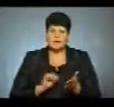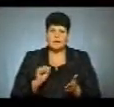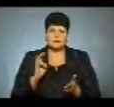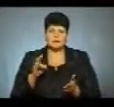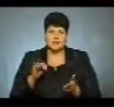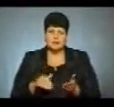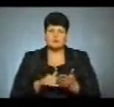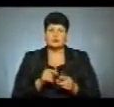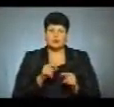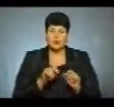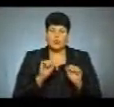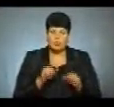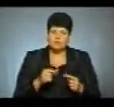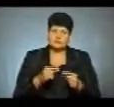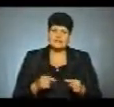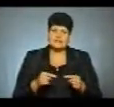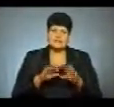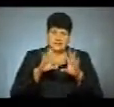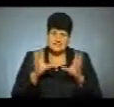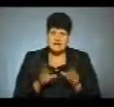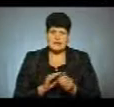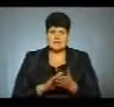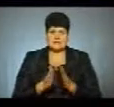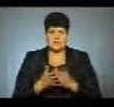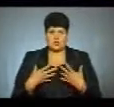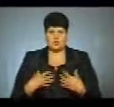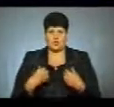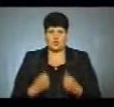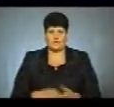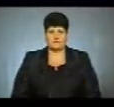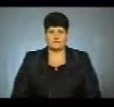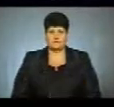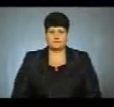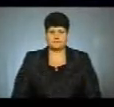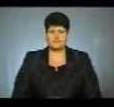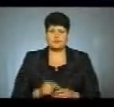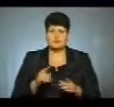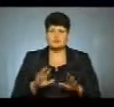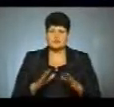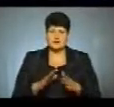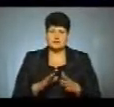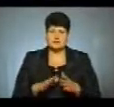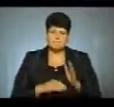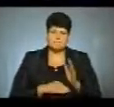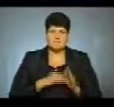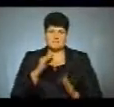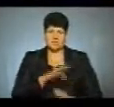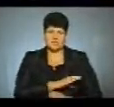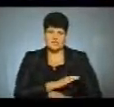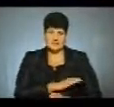допомогою якої можна визначити загальний стан здоров'я. У вас траплялися епізоди підвищеного артеріального